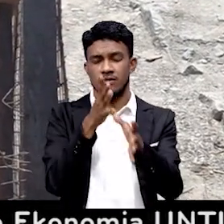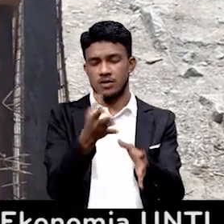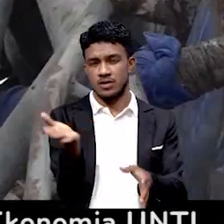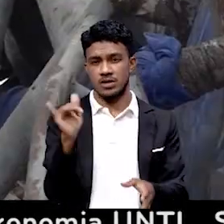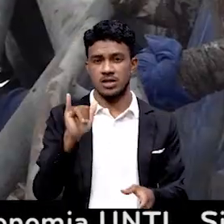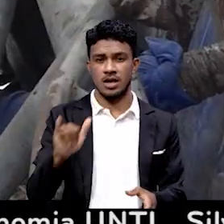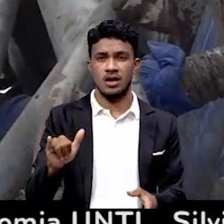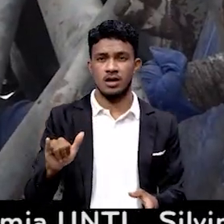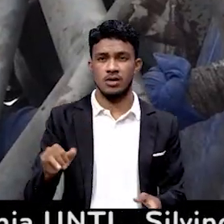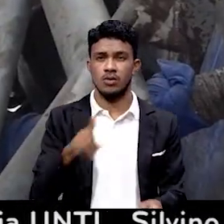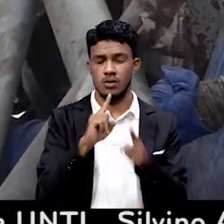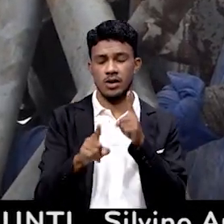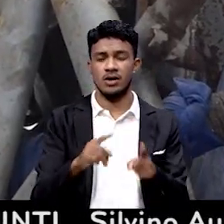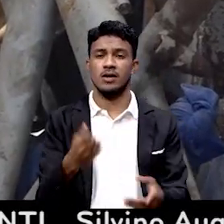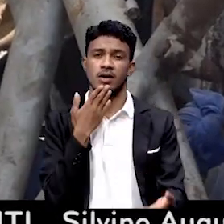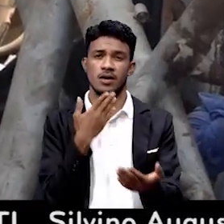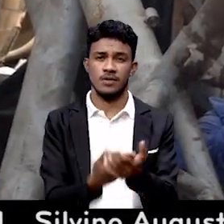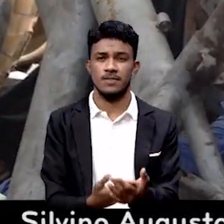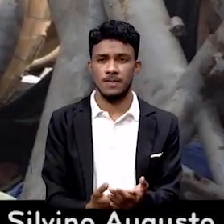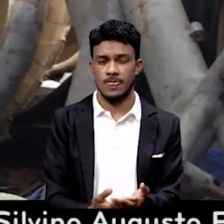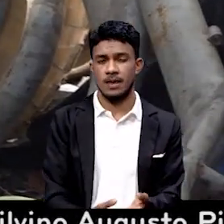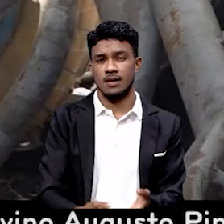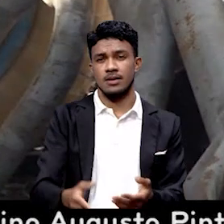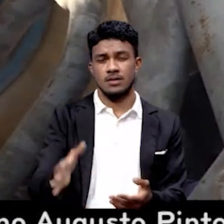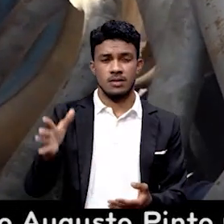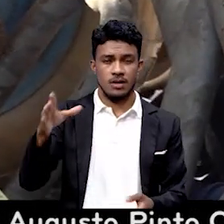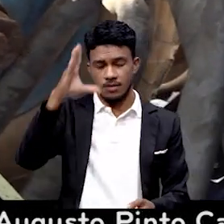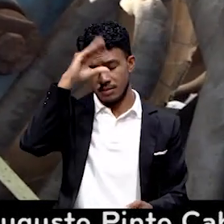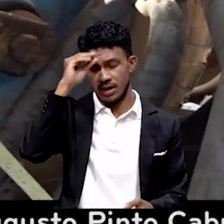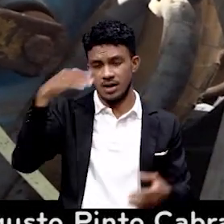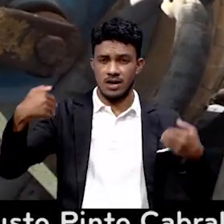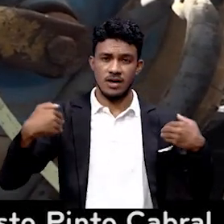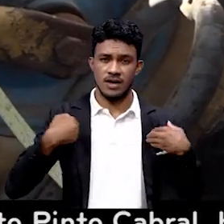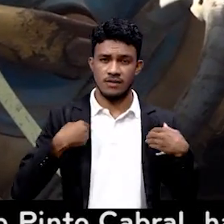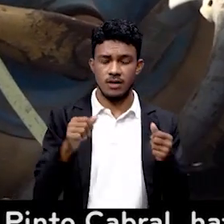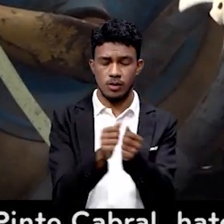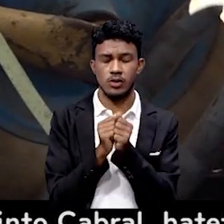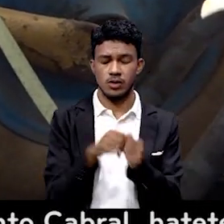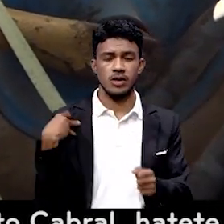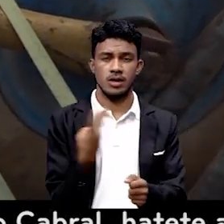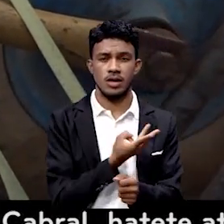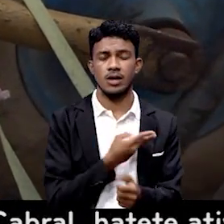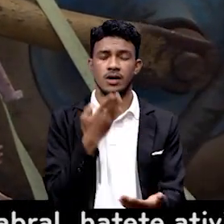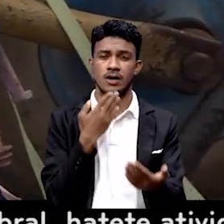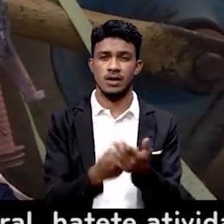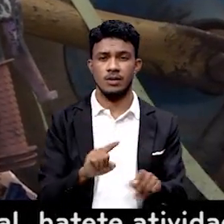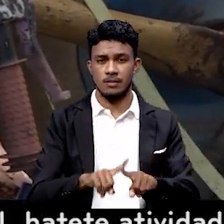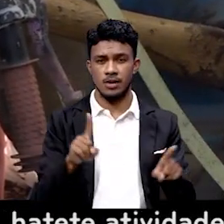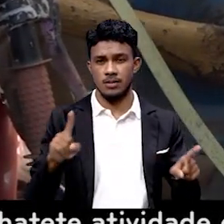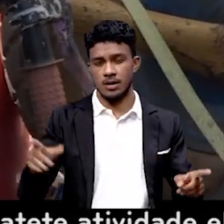se hare he mane he make he itne o india agora khatwa asmate tinna